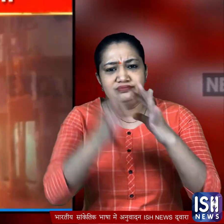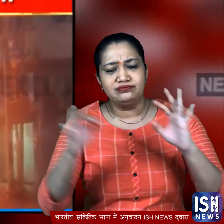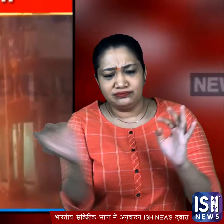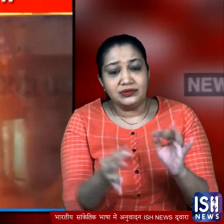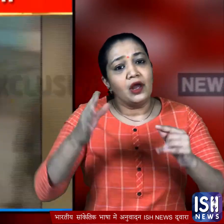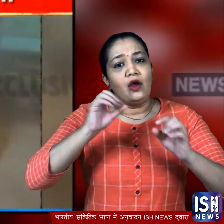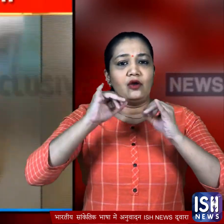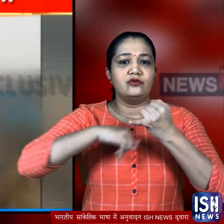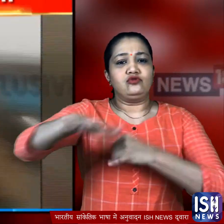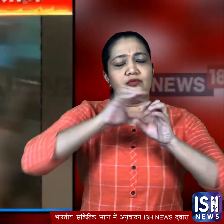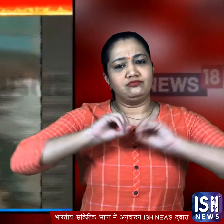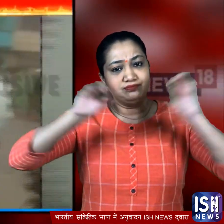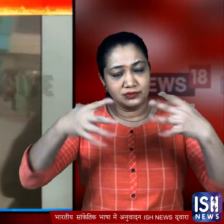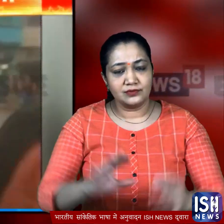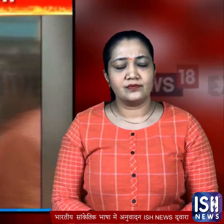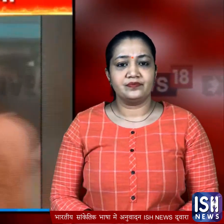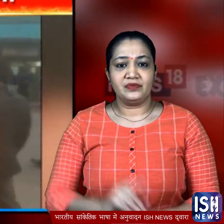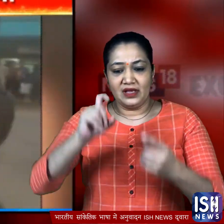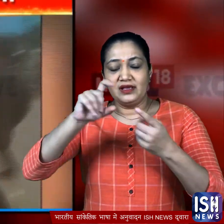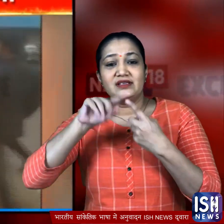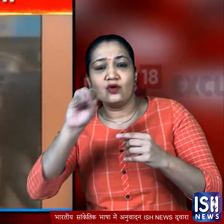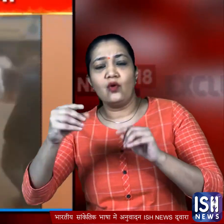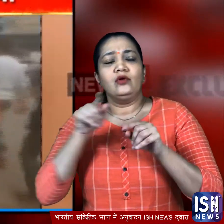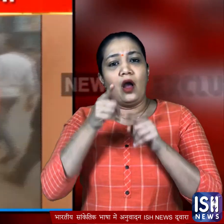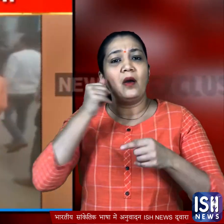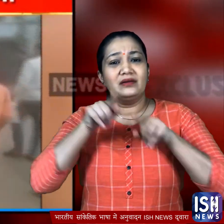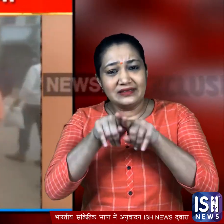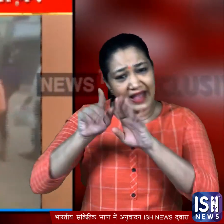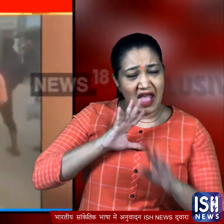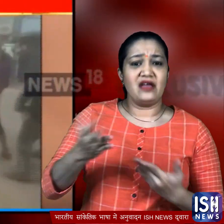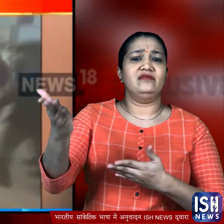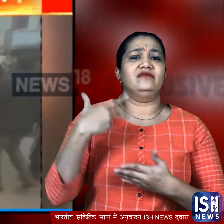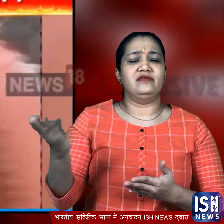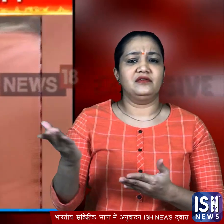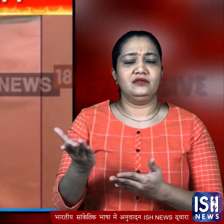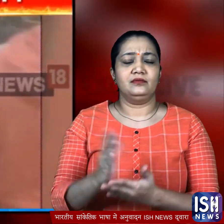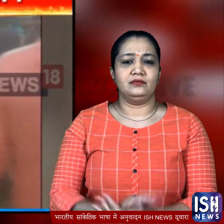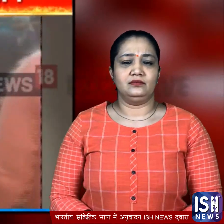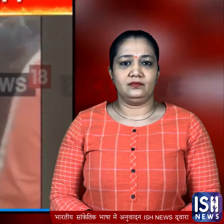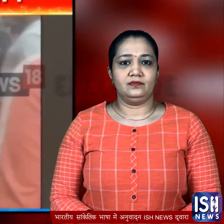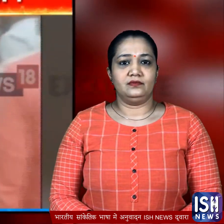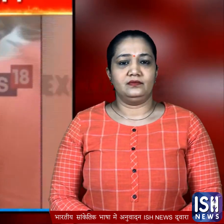वीडियो जमकर वायरल हुआ। मौके से आए एक वीडियो में ये लड़की सीओ से अपने संबंध होने का दावा करती दिखाई दी थी।